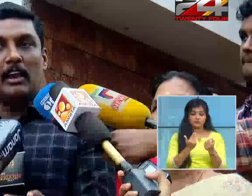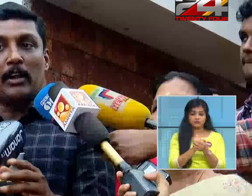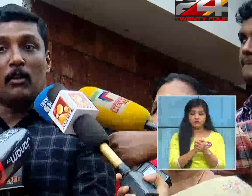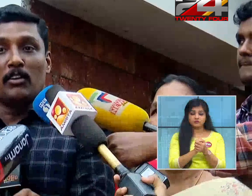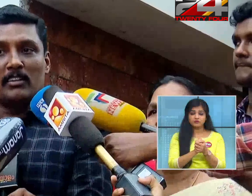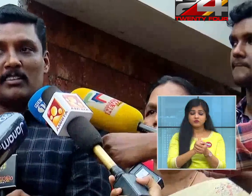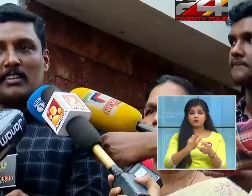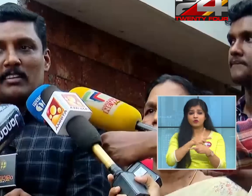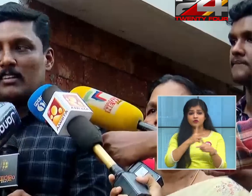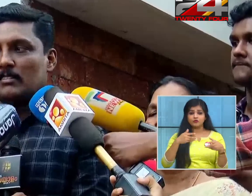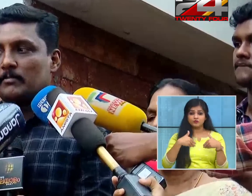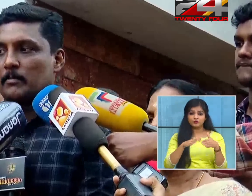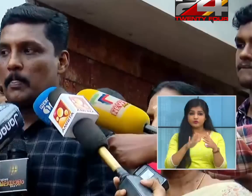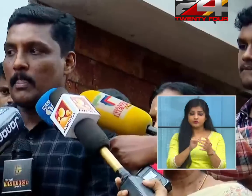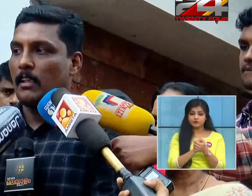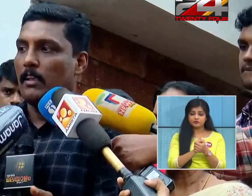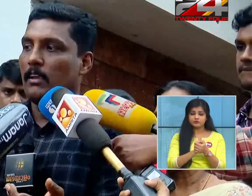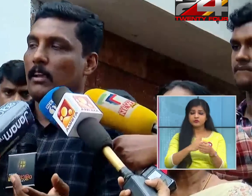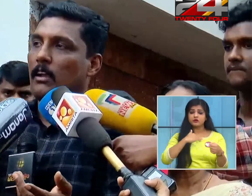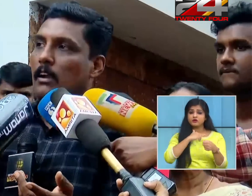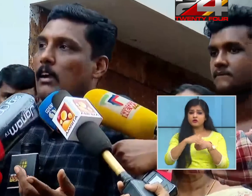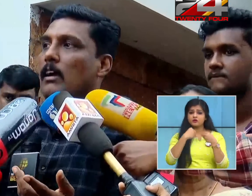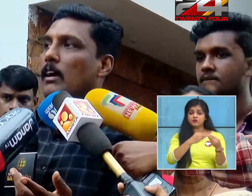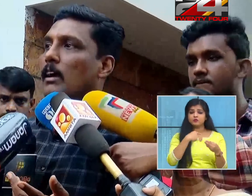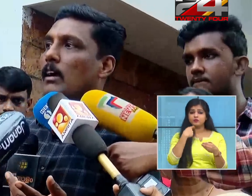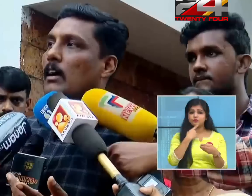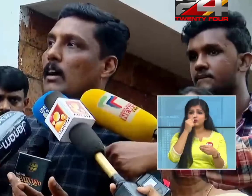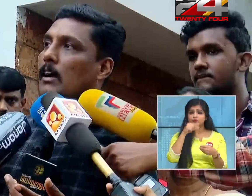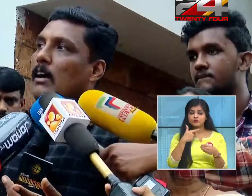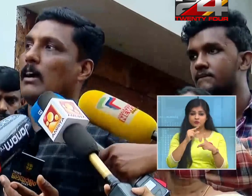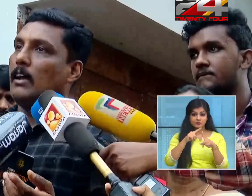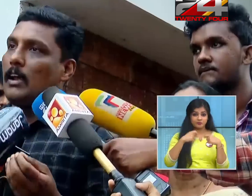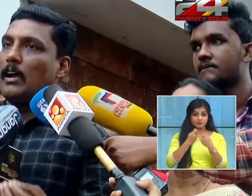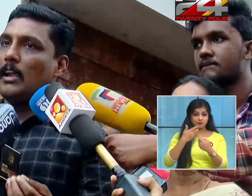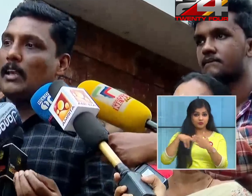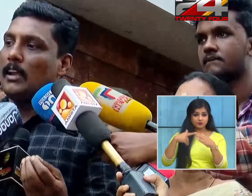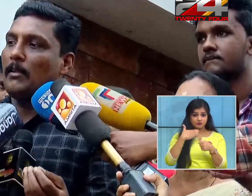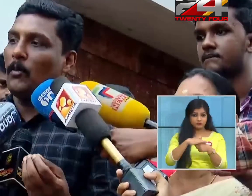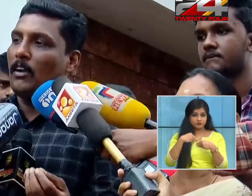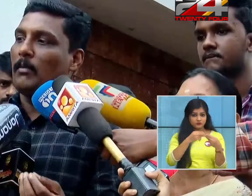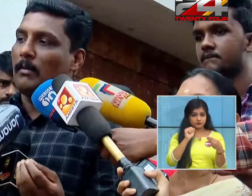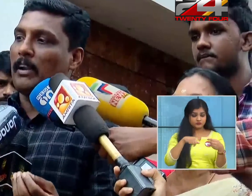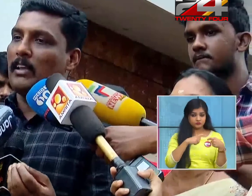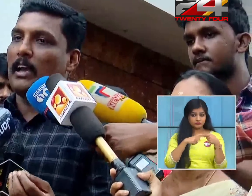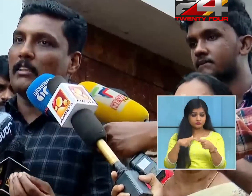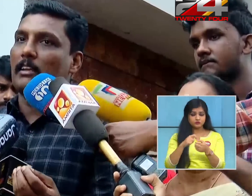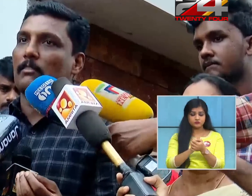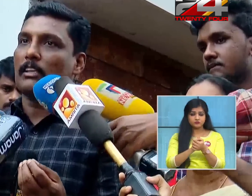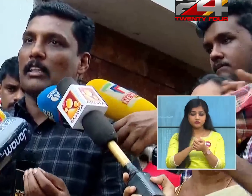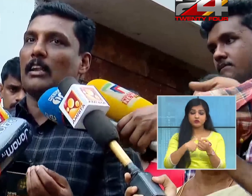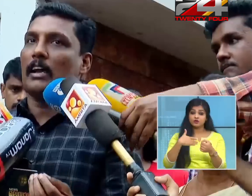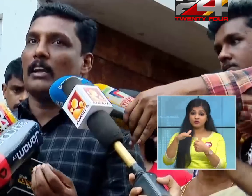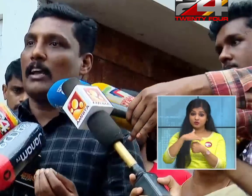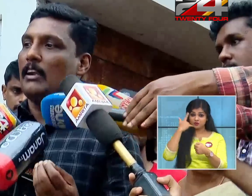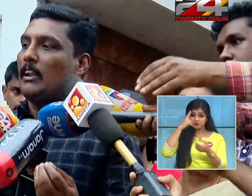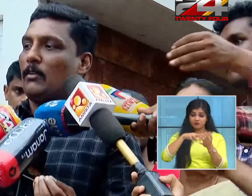മനസ്സിലായില്ലേ? എല്ലാ വഴികളുണ്ട്. പ്രമോദ് ആരായി കൊല്ലാൻ നോക്കിയത്? അങ്ങനെയാണെങ്കിൽ പാർട്ടിക്കകത്തു നിന്നാണോ നിങ്ങൾ കൊല്ലാൻ നോക്കിയത്? അല്ല, അങ്ങനെയാണെങ്കിൽ അങ്ങനെ നോക്കണം. ആ പറയുന്ന കാര്യത്തിനകത്ത്